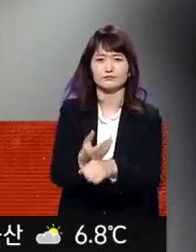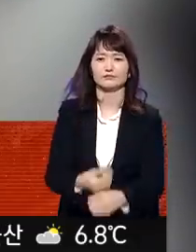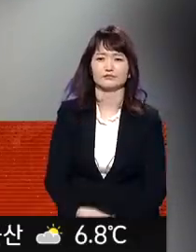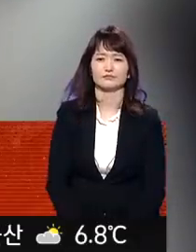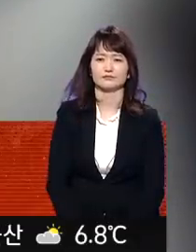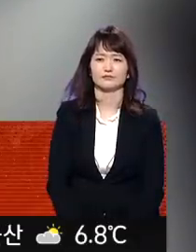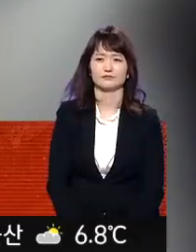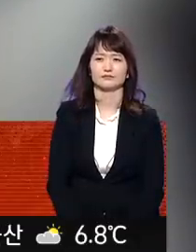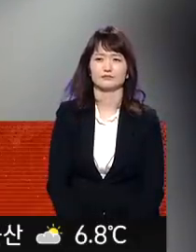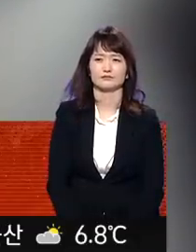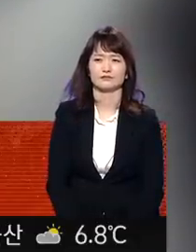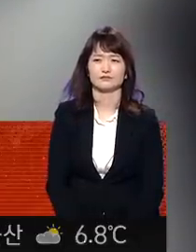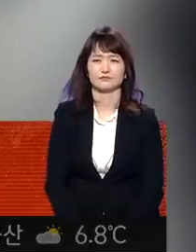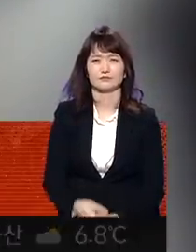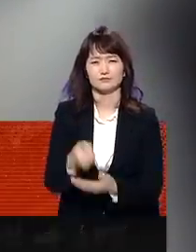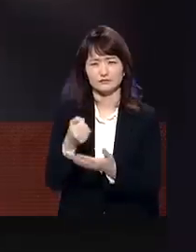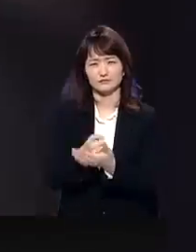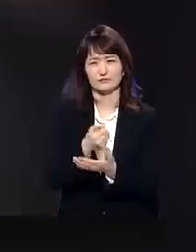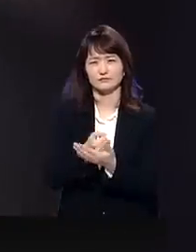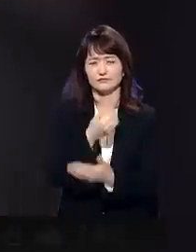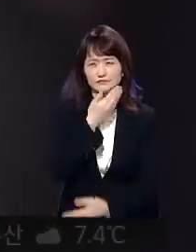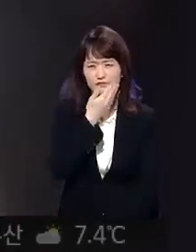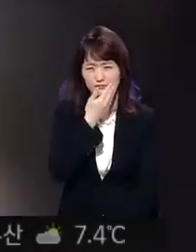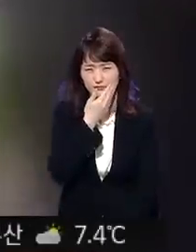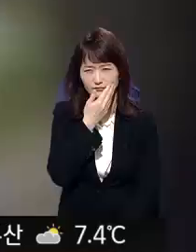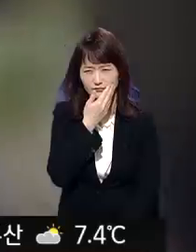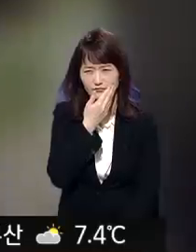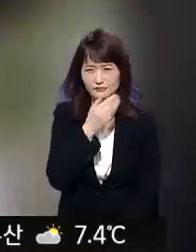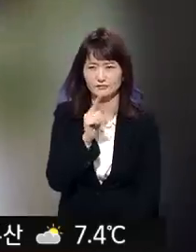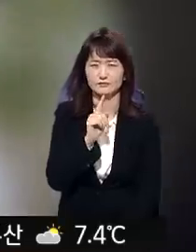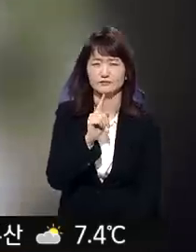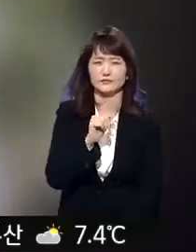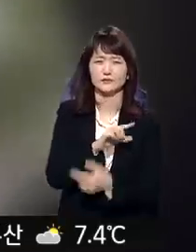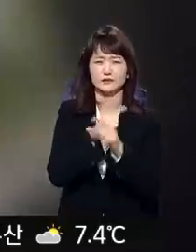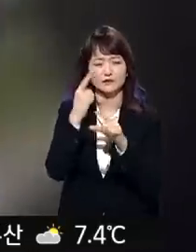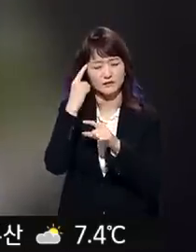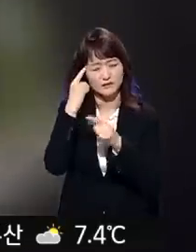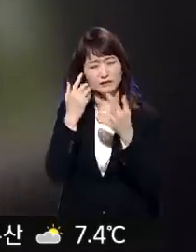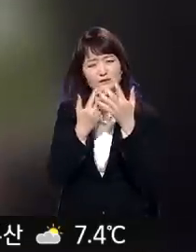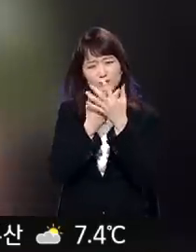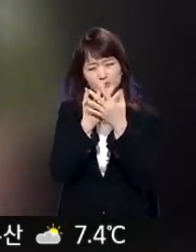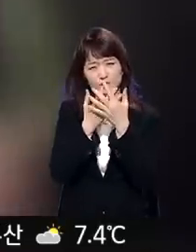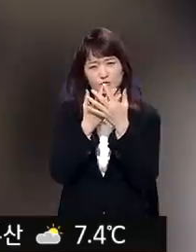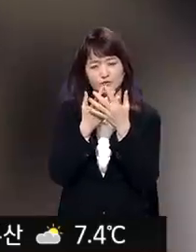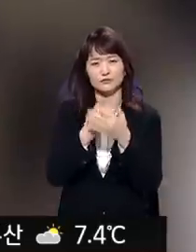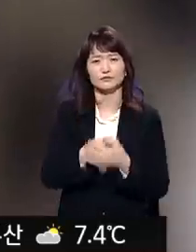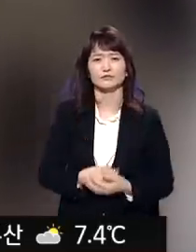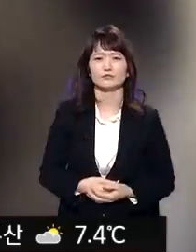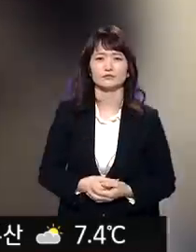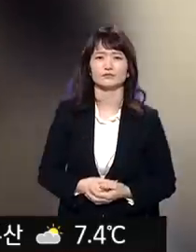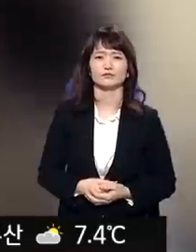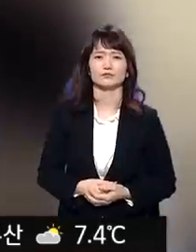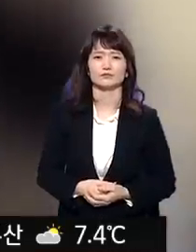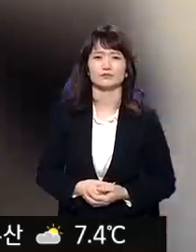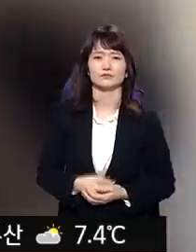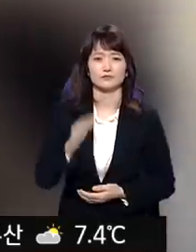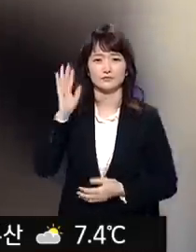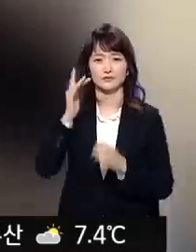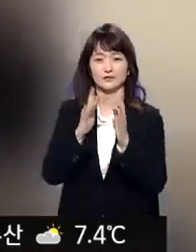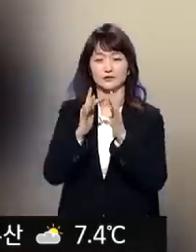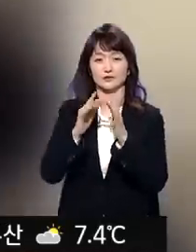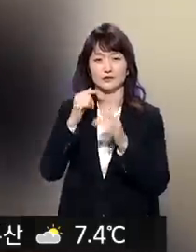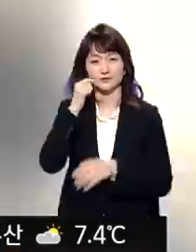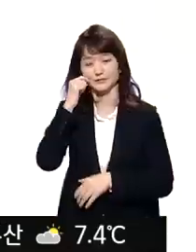아유, 너무 진짜 짠하고 귀엽고 참 뭐 만감이 교차하네요. 자, 다음은 최근 온라인에서 화제가 되고